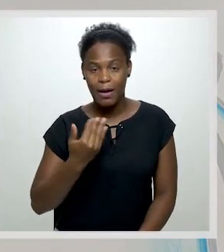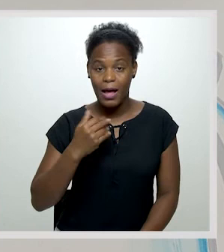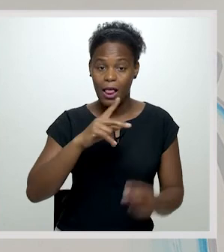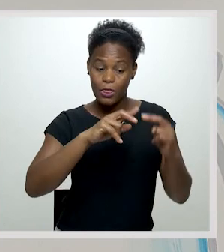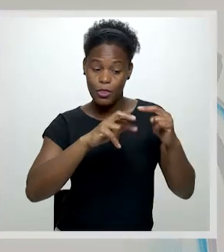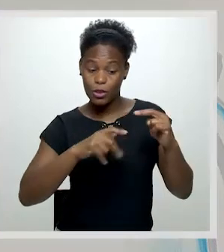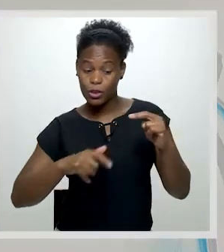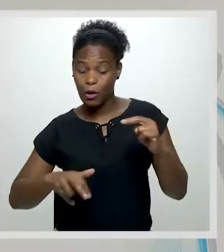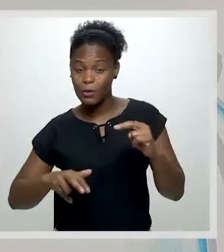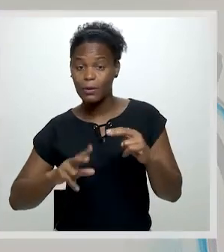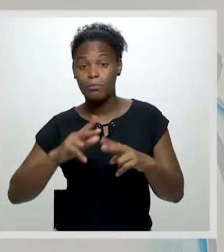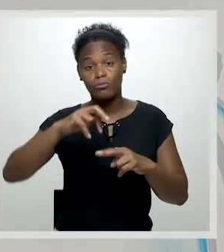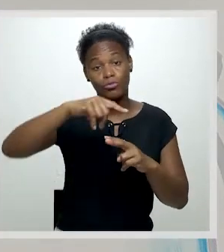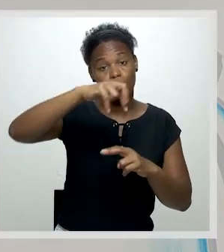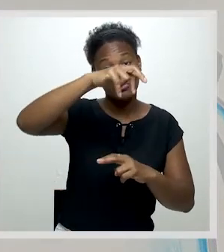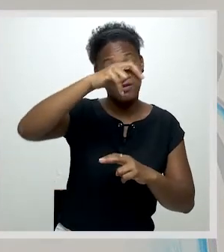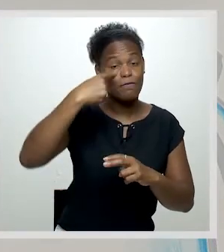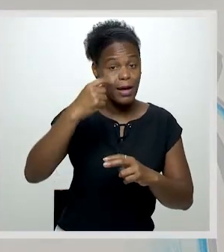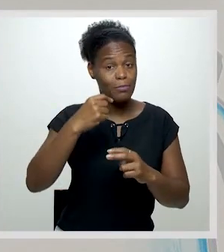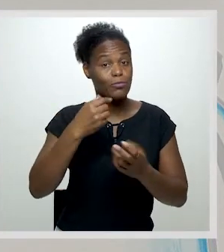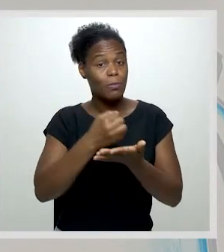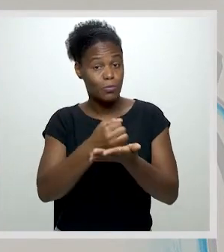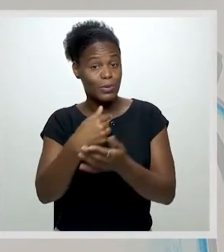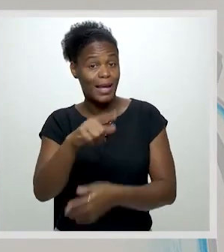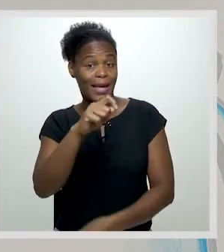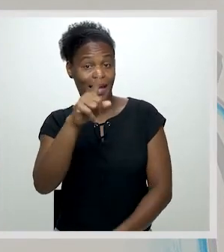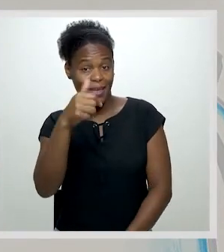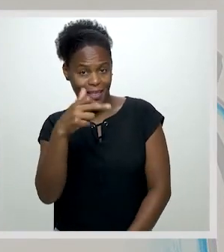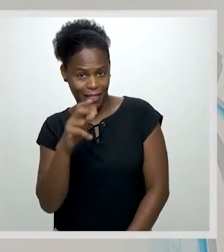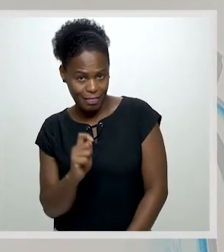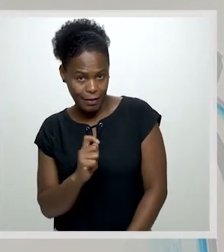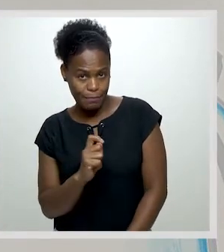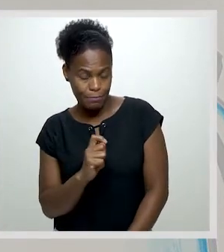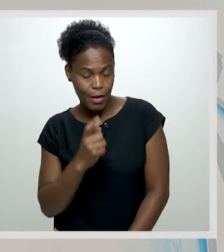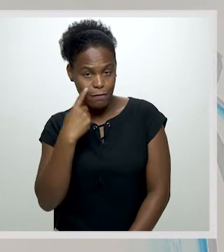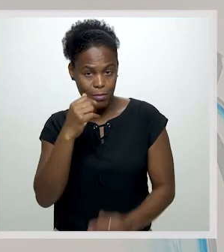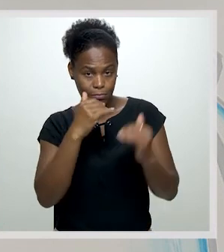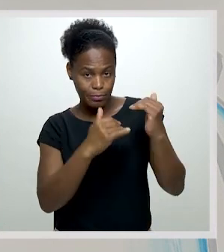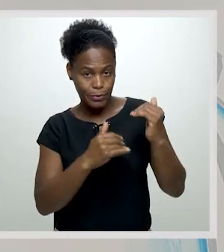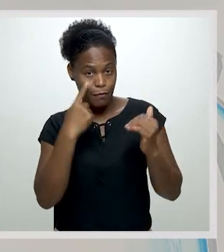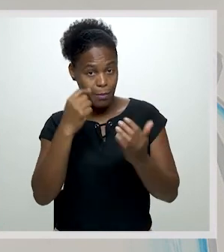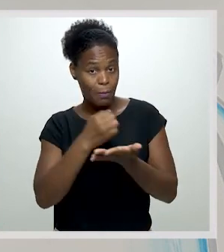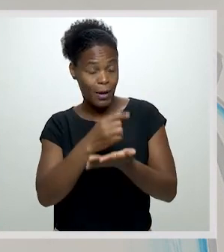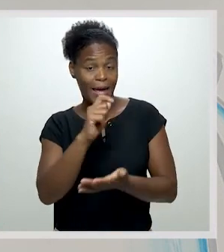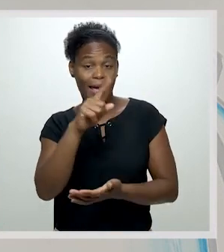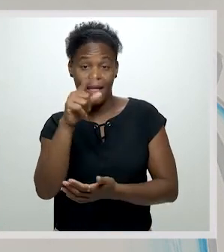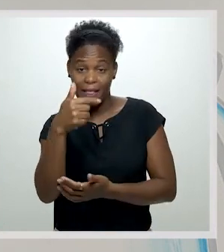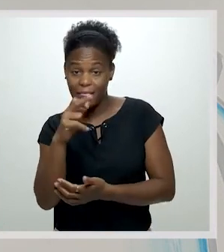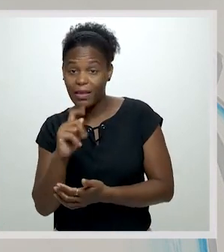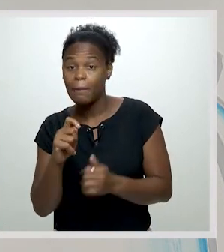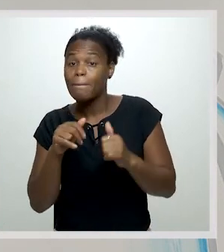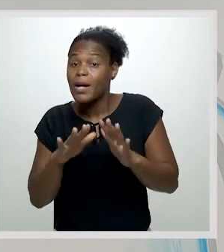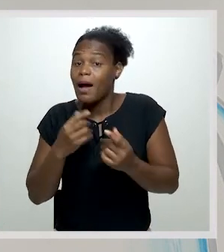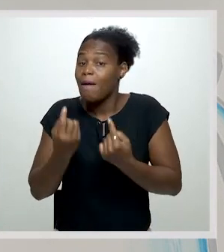verbes qui se conjuguent avec l'auxiliaire être, qui font partie de la liste des verbes qui se conjuguent avec l'auxiliaire être, mais parfois, ils peuvent se conjuguer